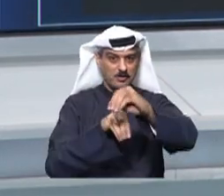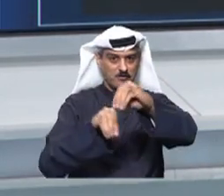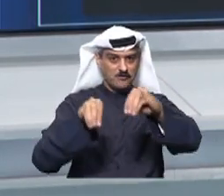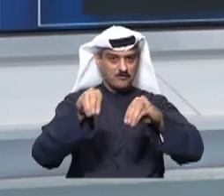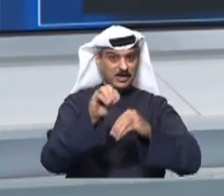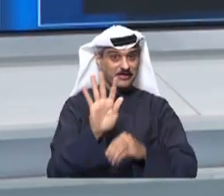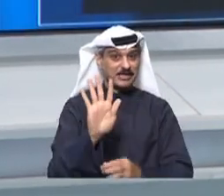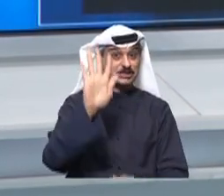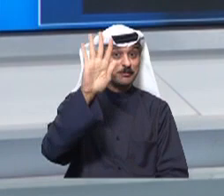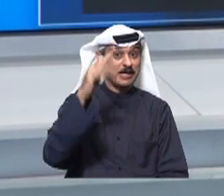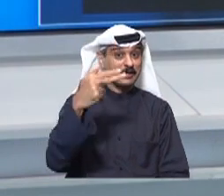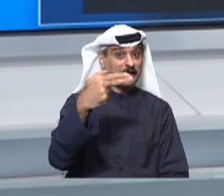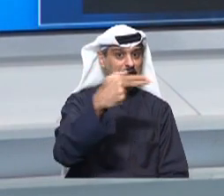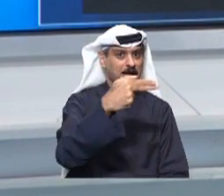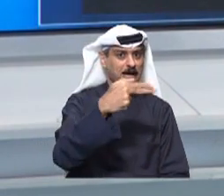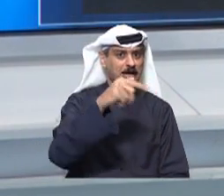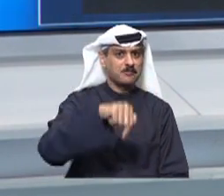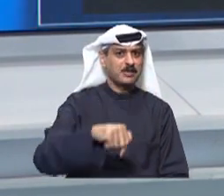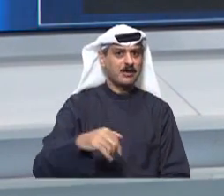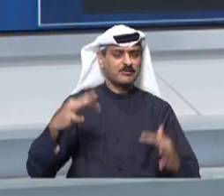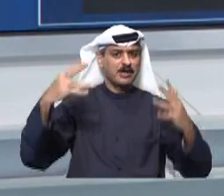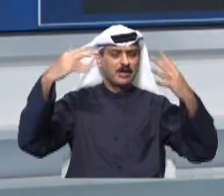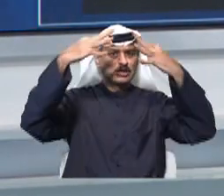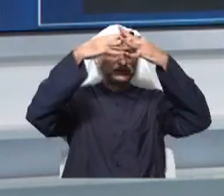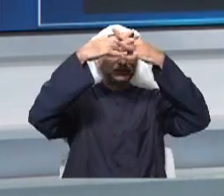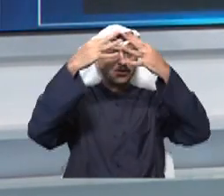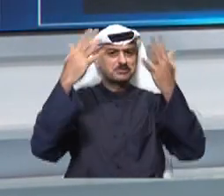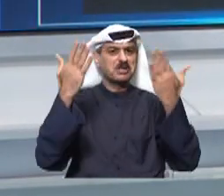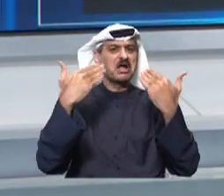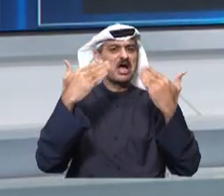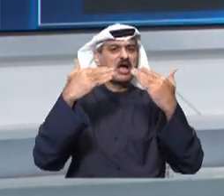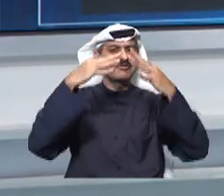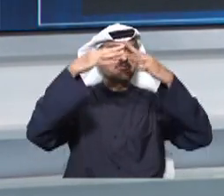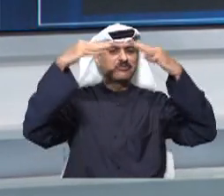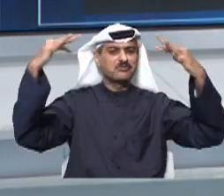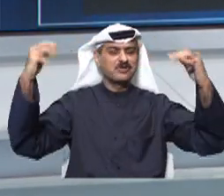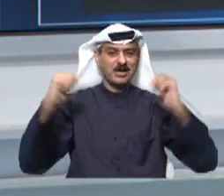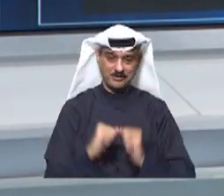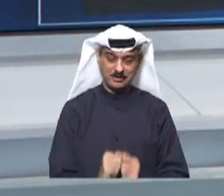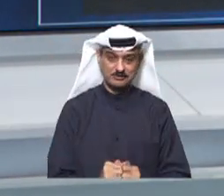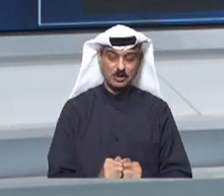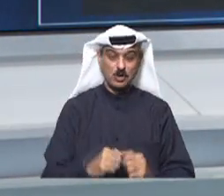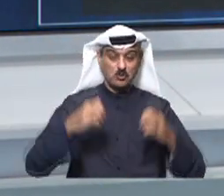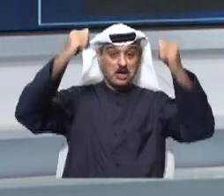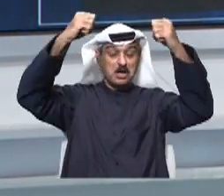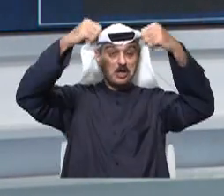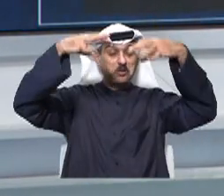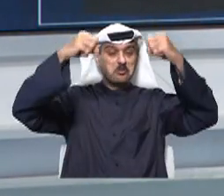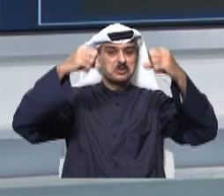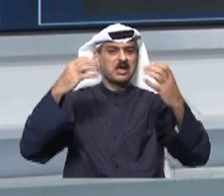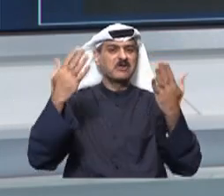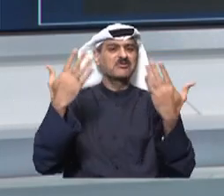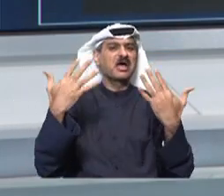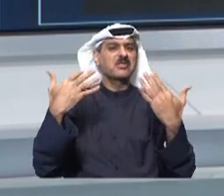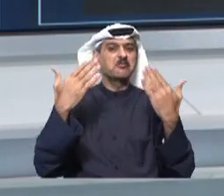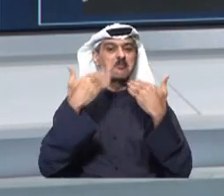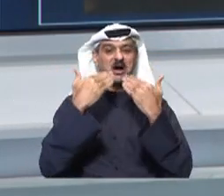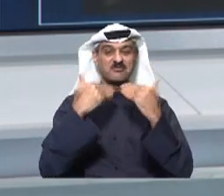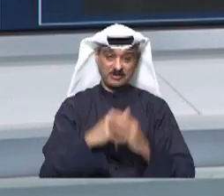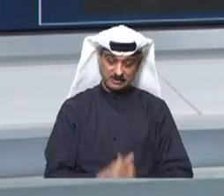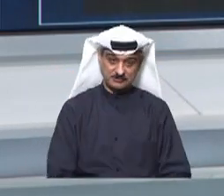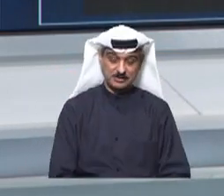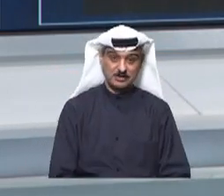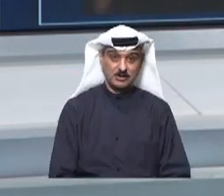رياح شمالية غربية راح تبدي تتلاشى السحب تدريجيا، ومعها راح تبدي تتراجع فرص الأمطار أيضا تدريجيا، لكن